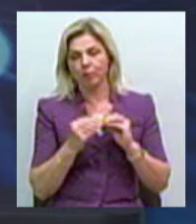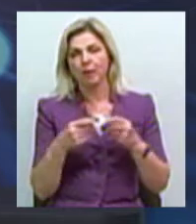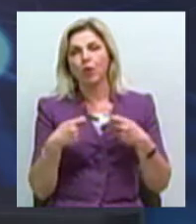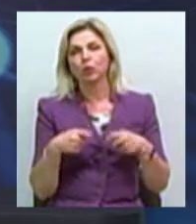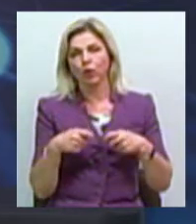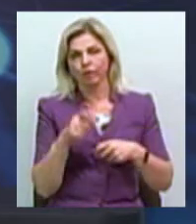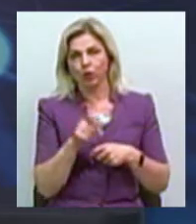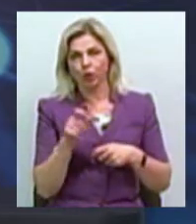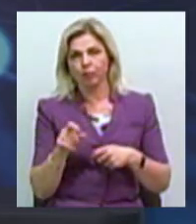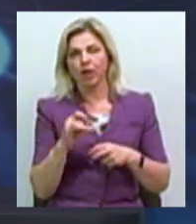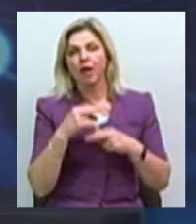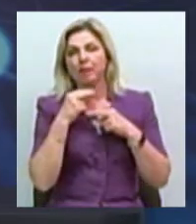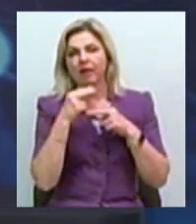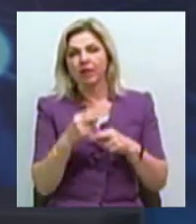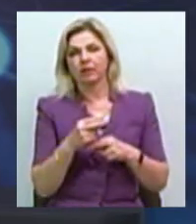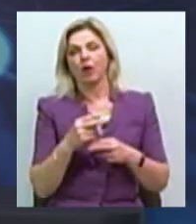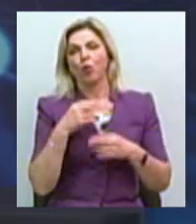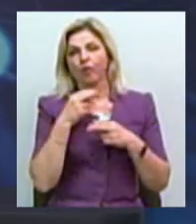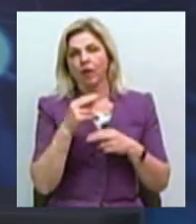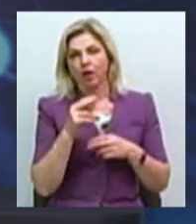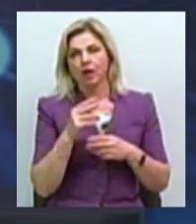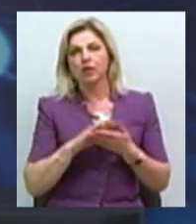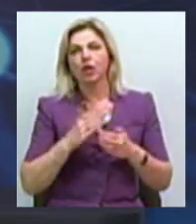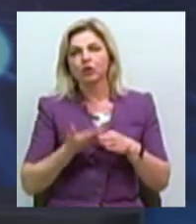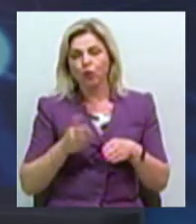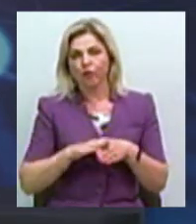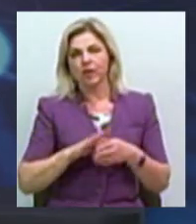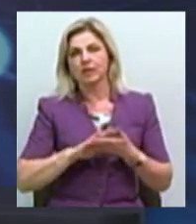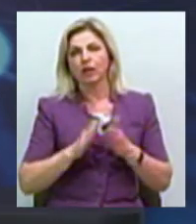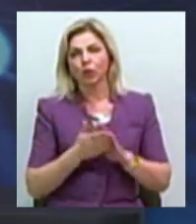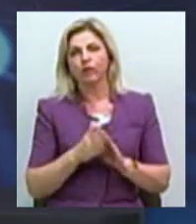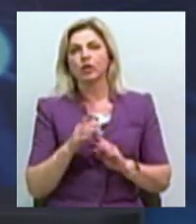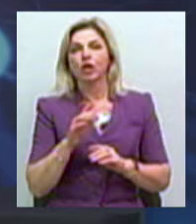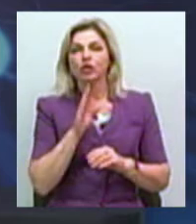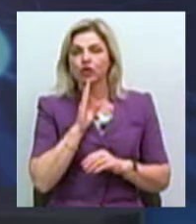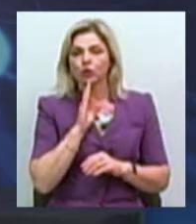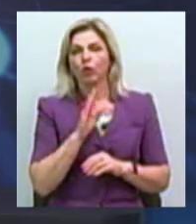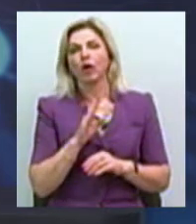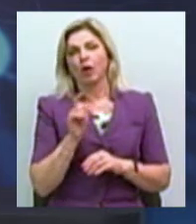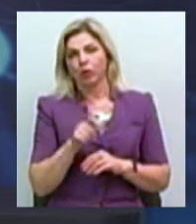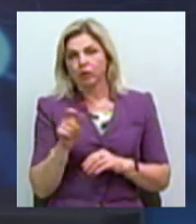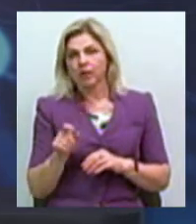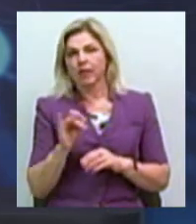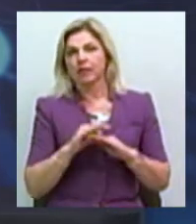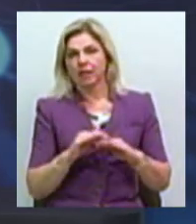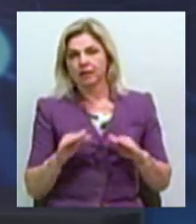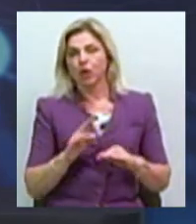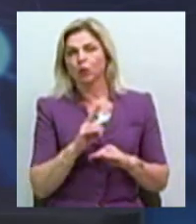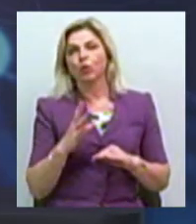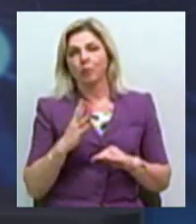і привертати увагу до важкого становища жінок, чоловіків і дітей, які стали жертвами цього